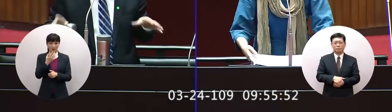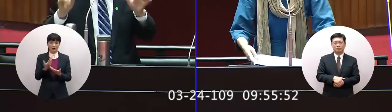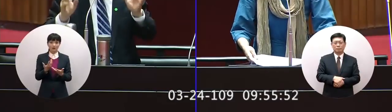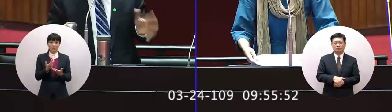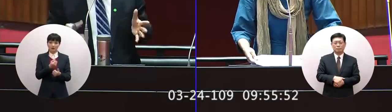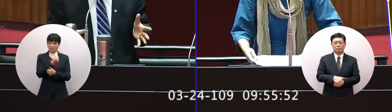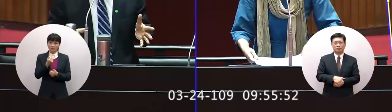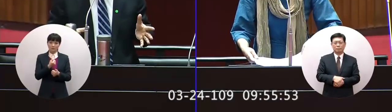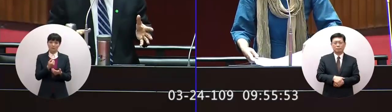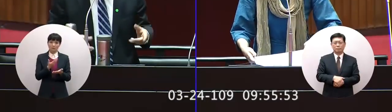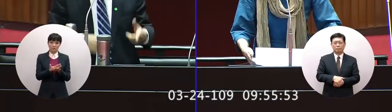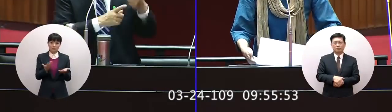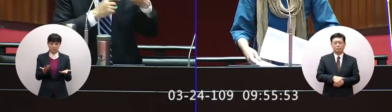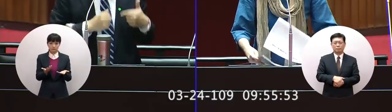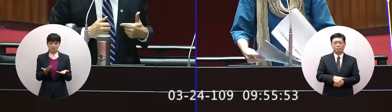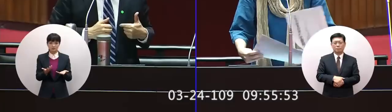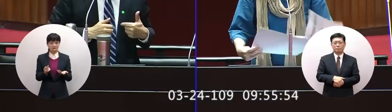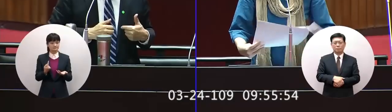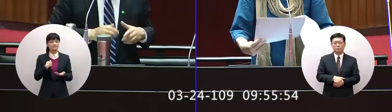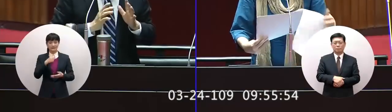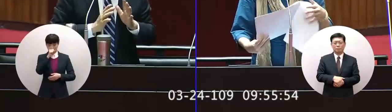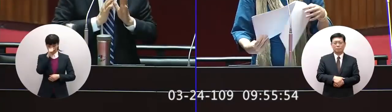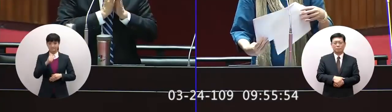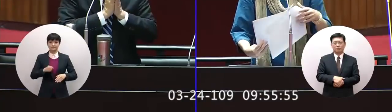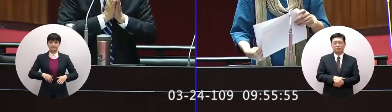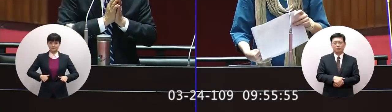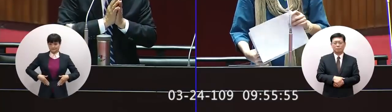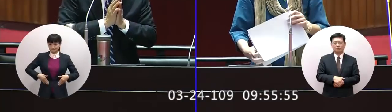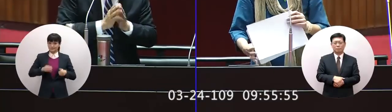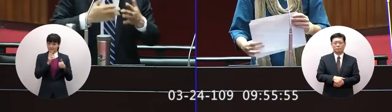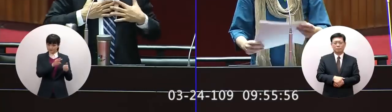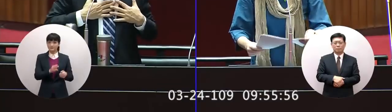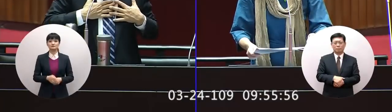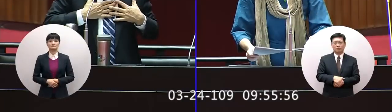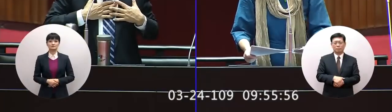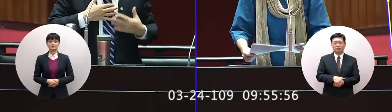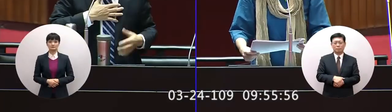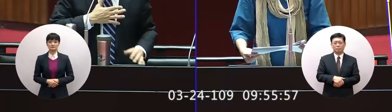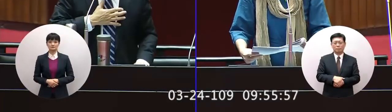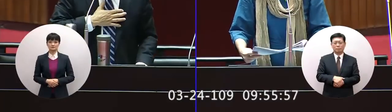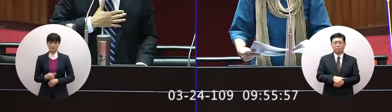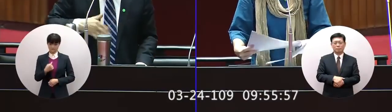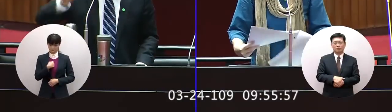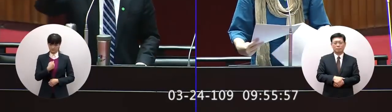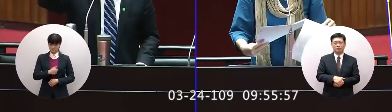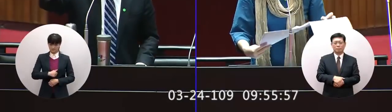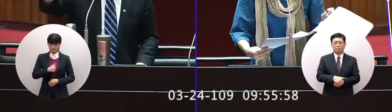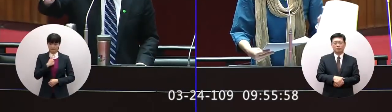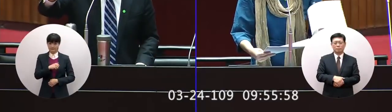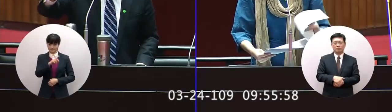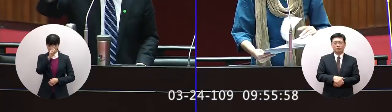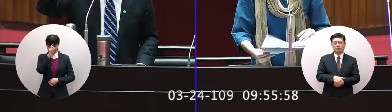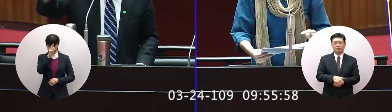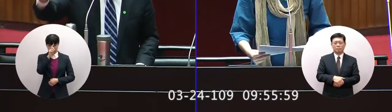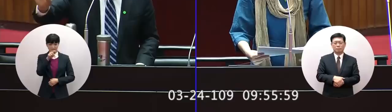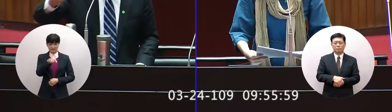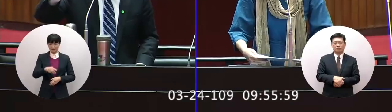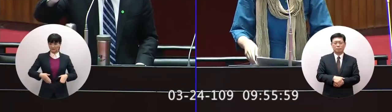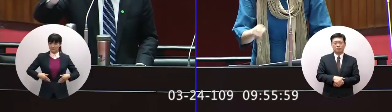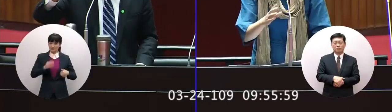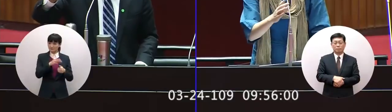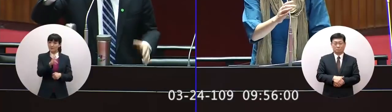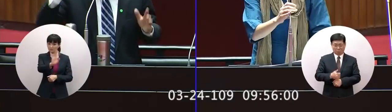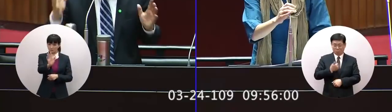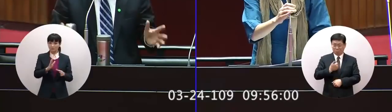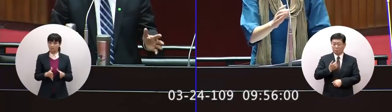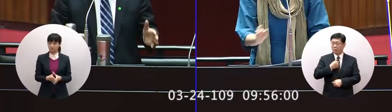控到某一个程度，那紧急命令，所以紧急命令我 真的实在是希望千万、不要